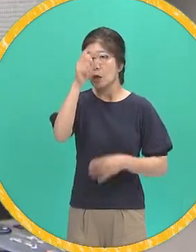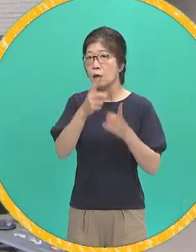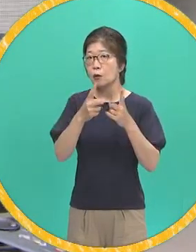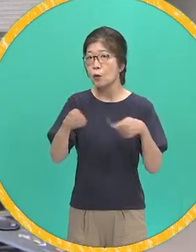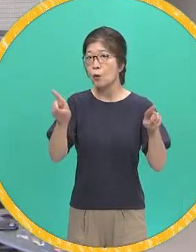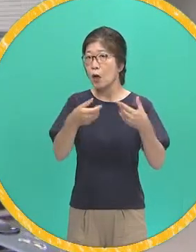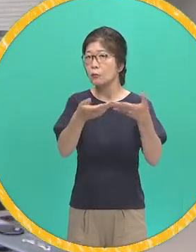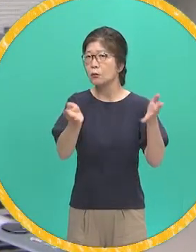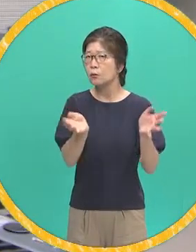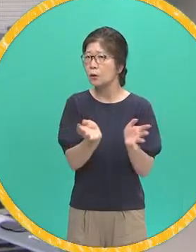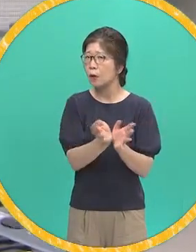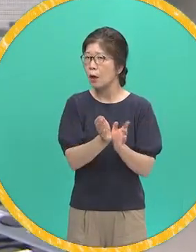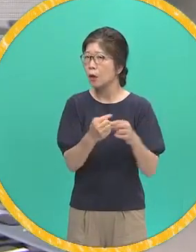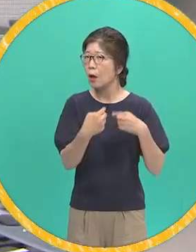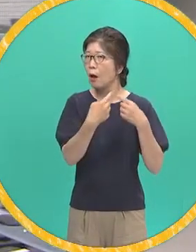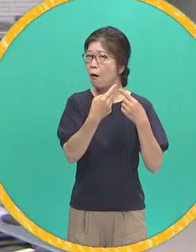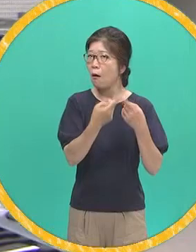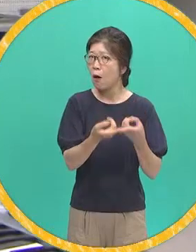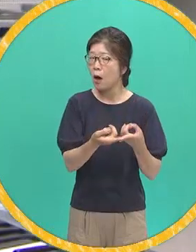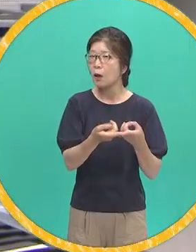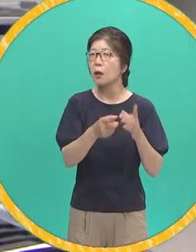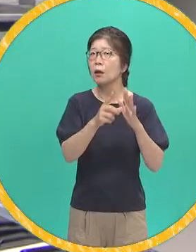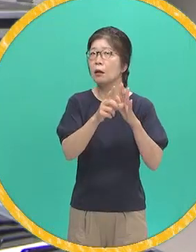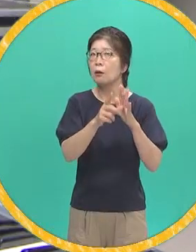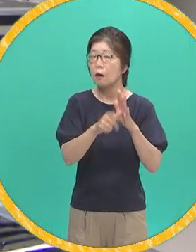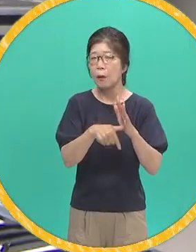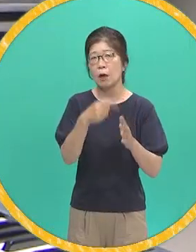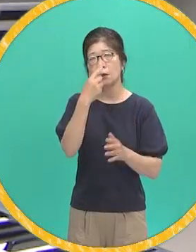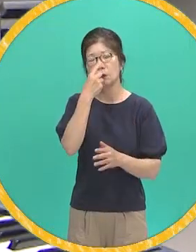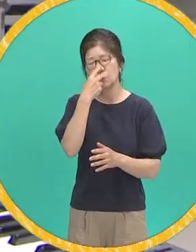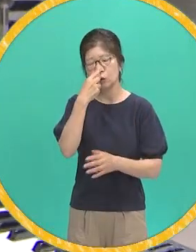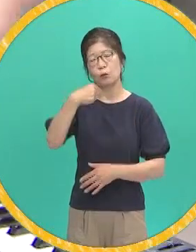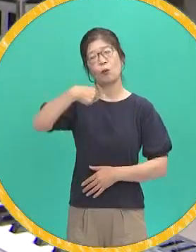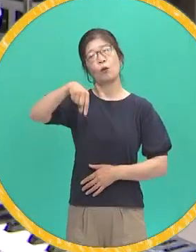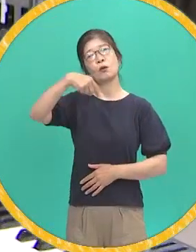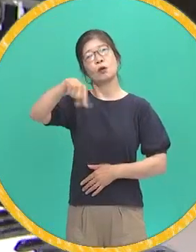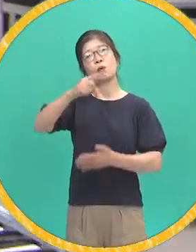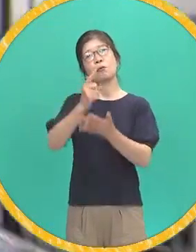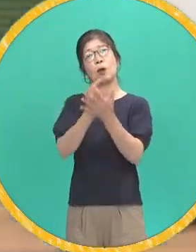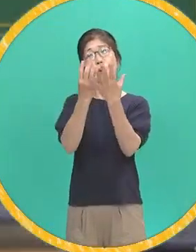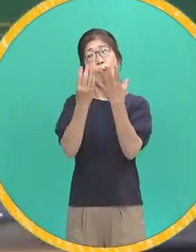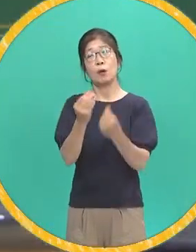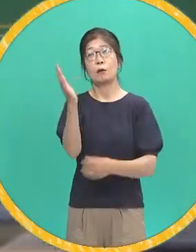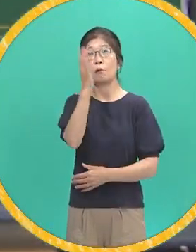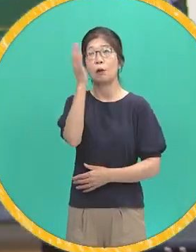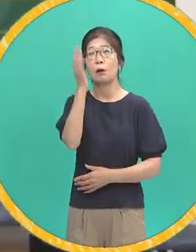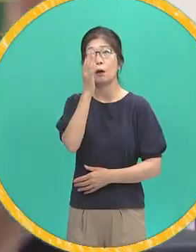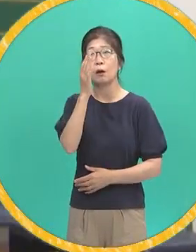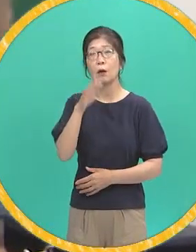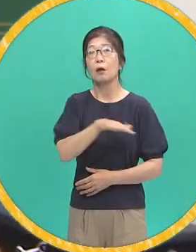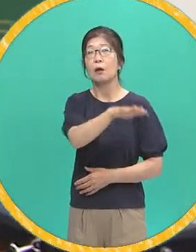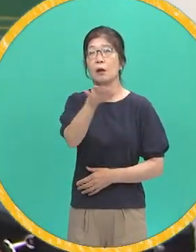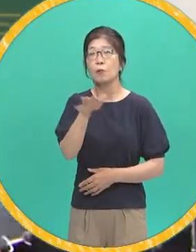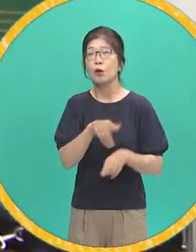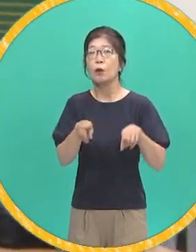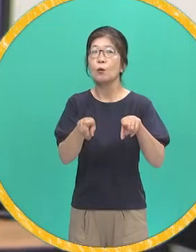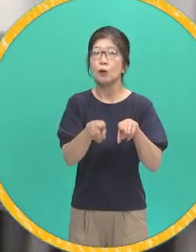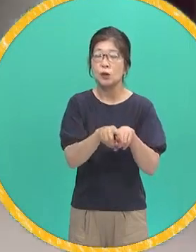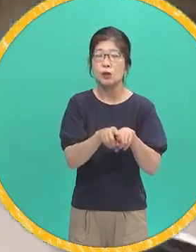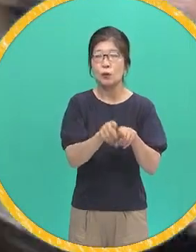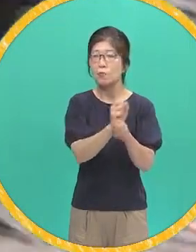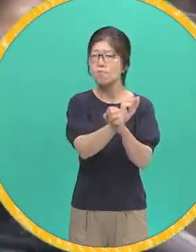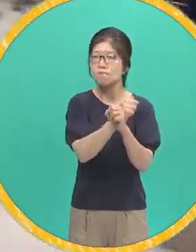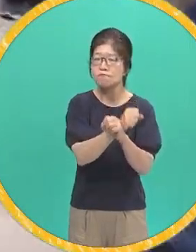指揮者となれれば教えるって言うその立場から一緒に音楽づくりをできる